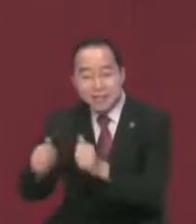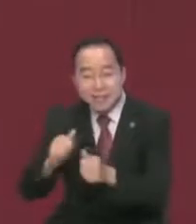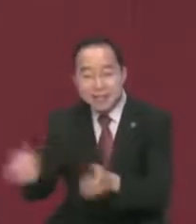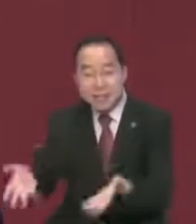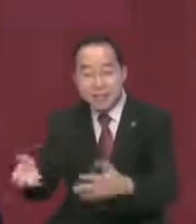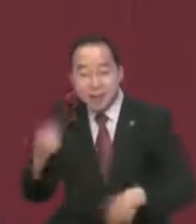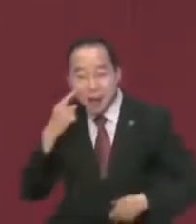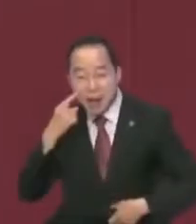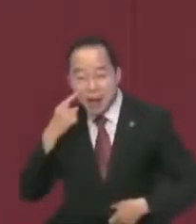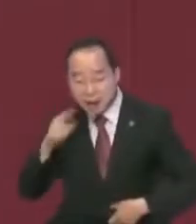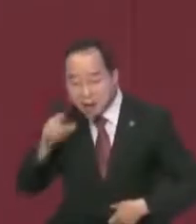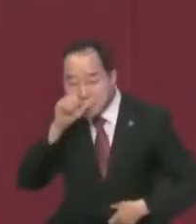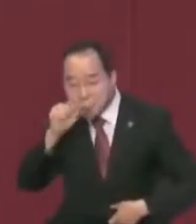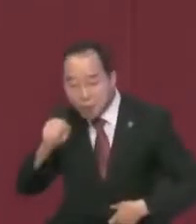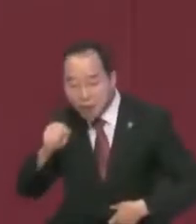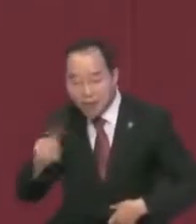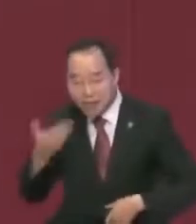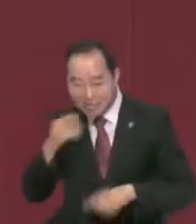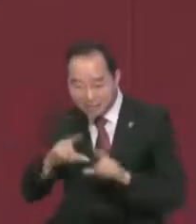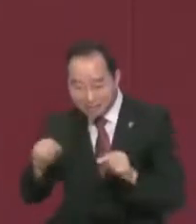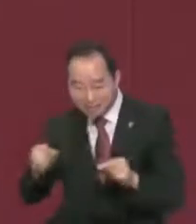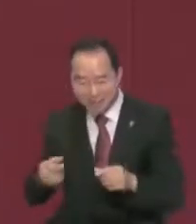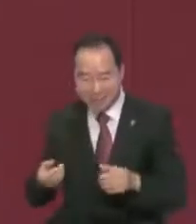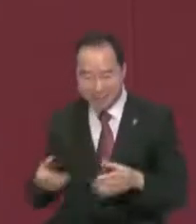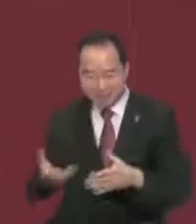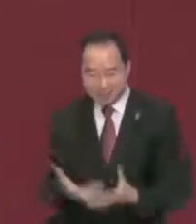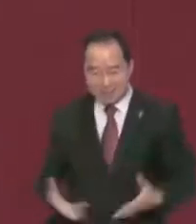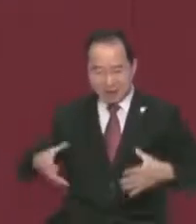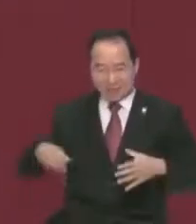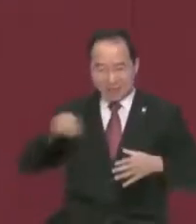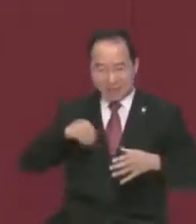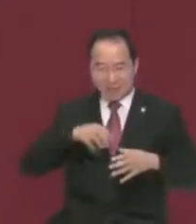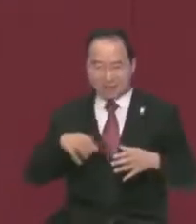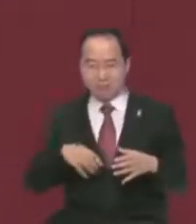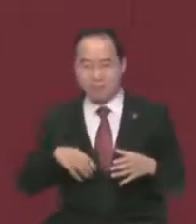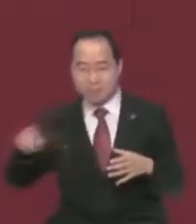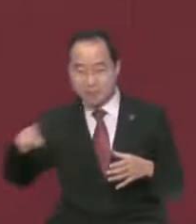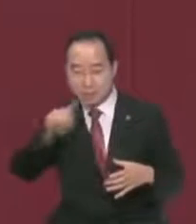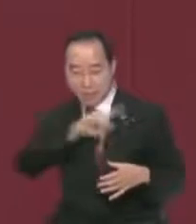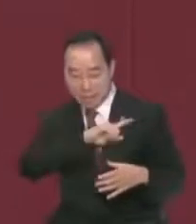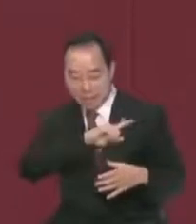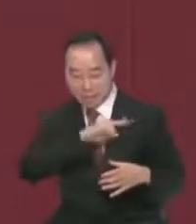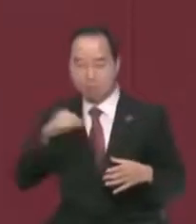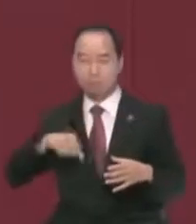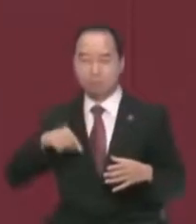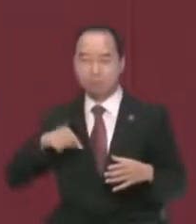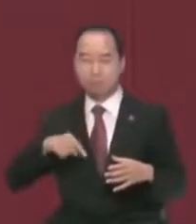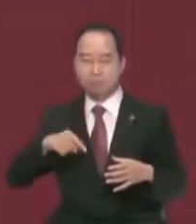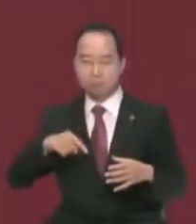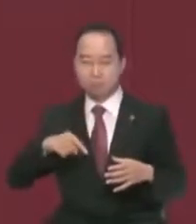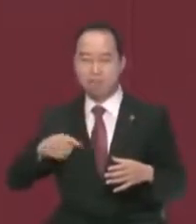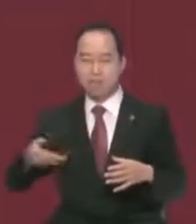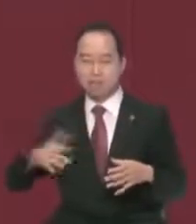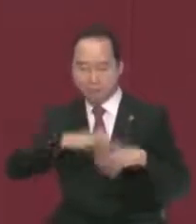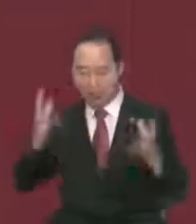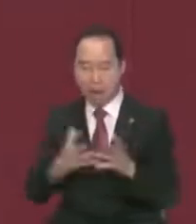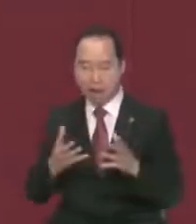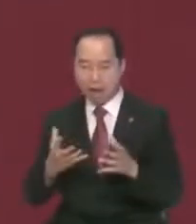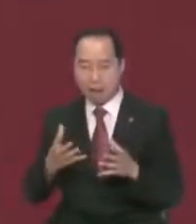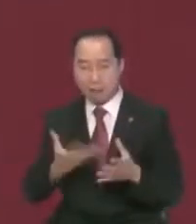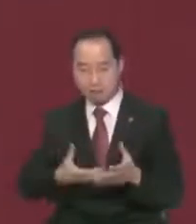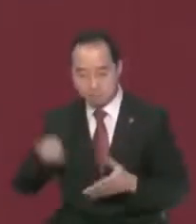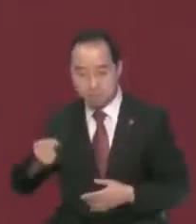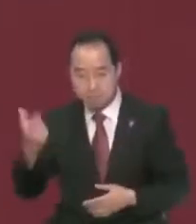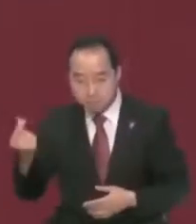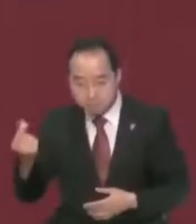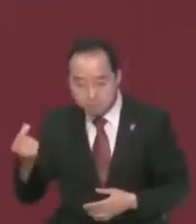아이들이 좋아하는 음식을 바구니에 가득 담아놓고 달리기에서 1등을 한 아이가 그 음식을 다 먹기로 했습니다.